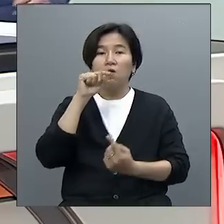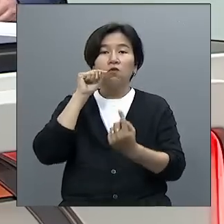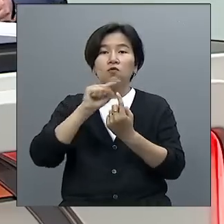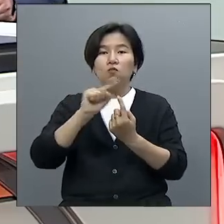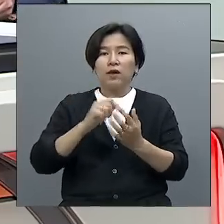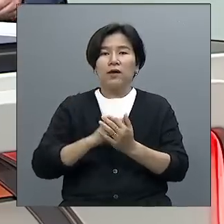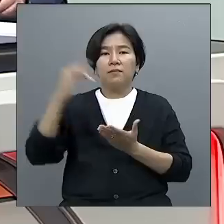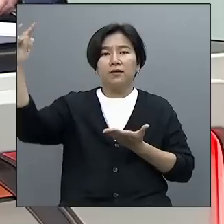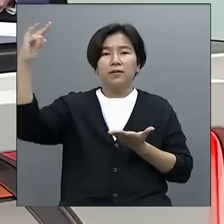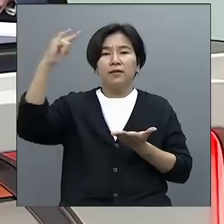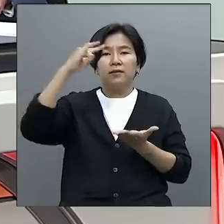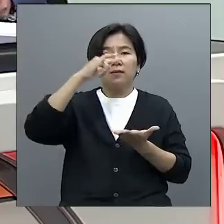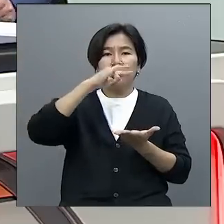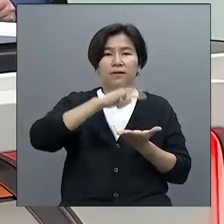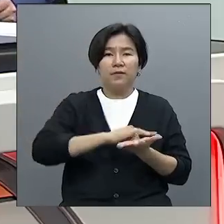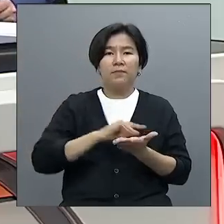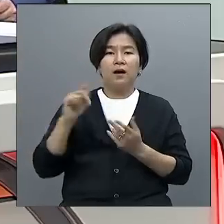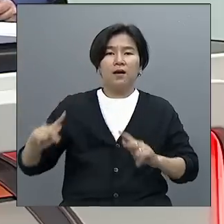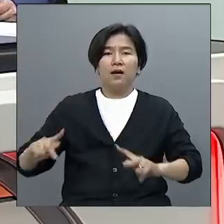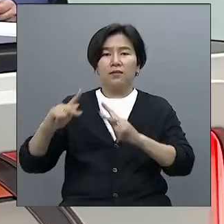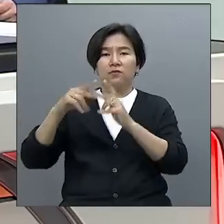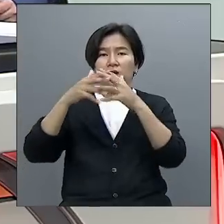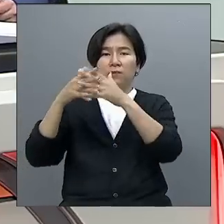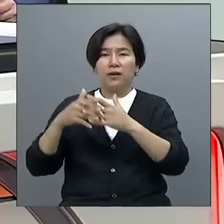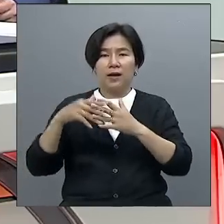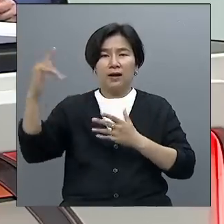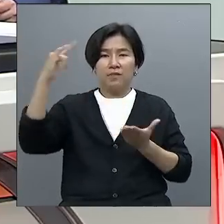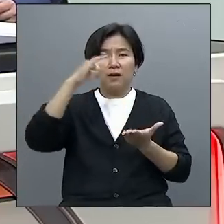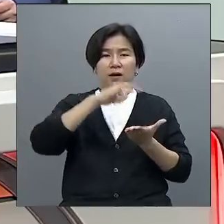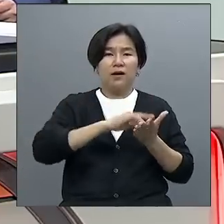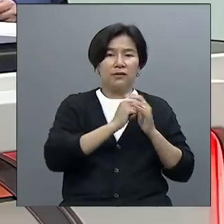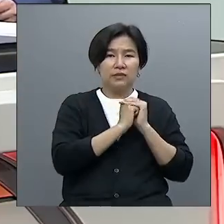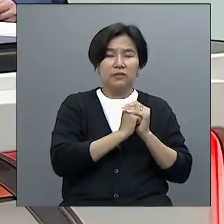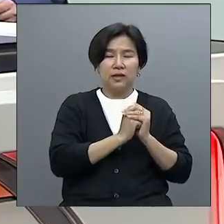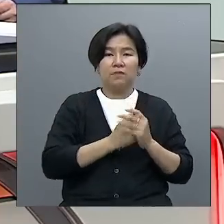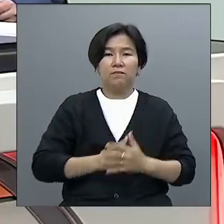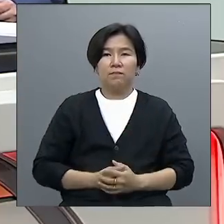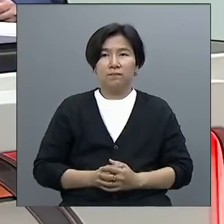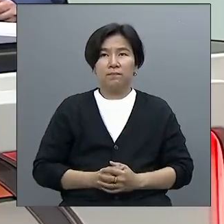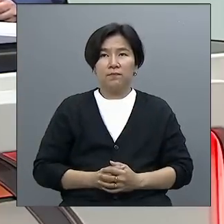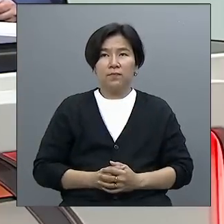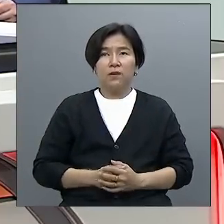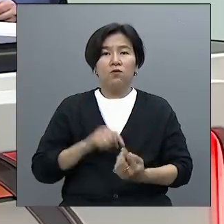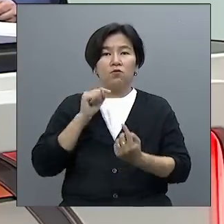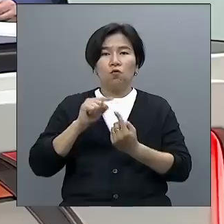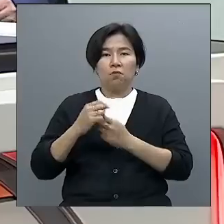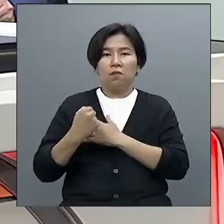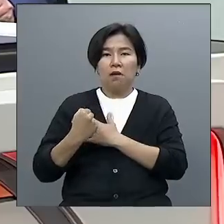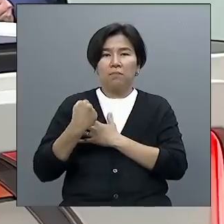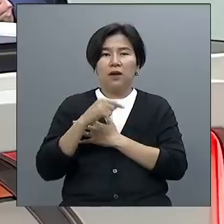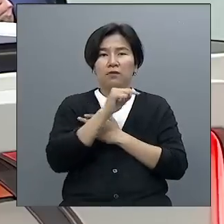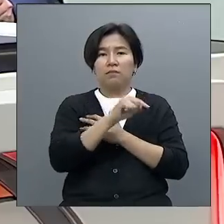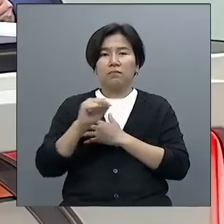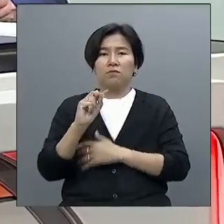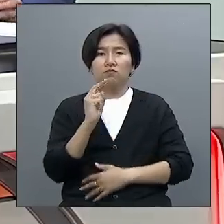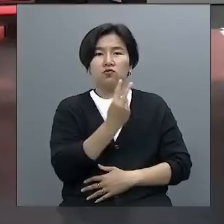ของรัฐมนตรีว่าการกระทรวงการต่างประเทศของสหรัฐอเมริกาที่เกิดขึ้นในช่วงที่ความสัมพันธ์ของ 2มหาอำนาจนี้มองได้ว่าตก